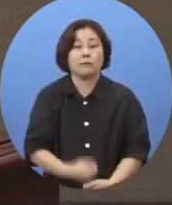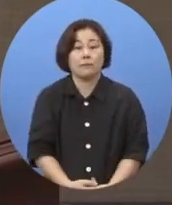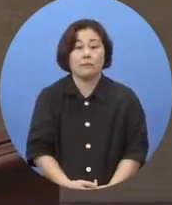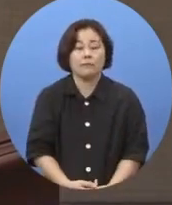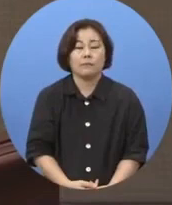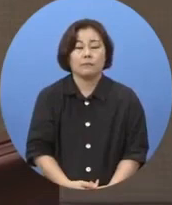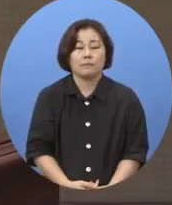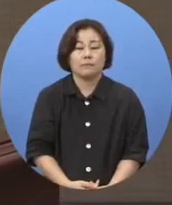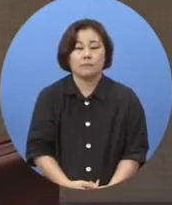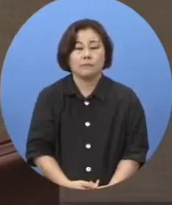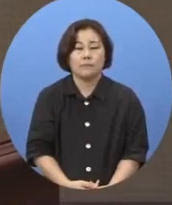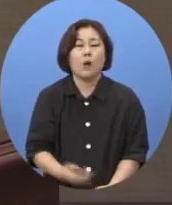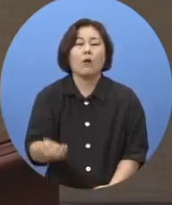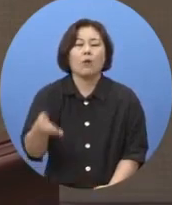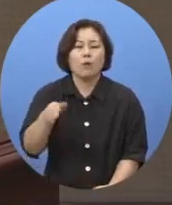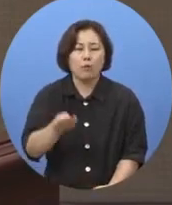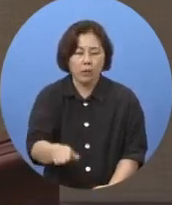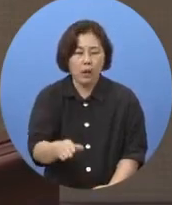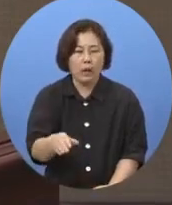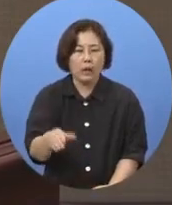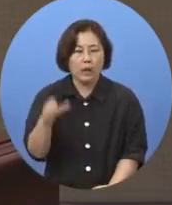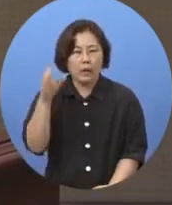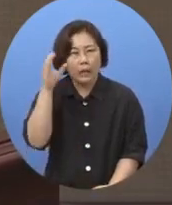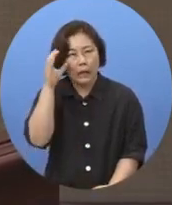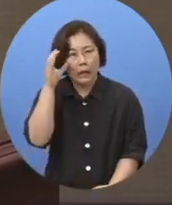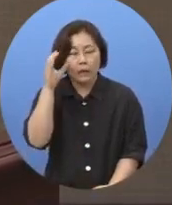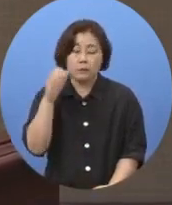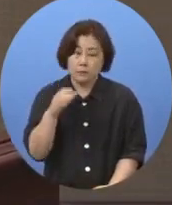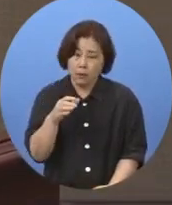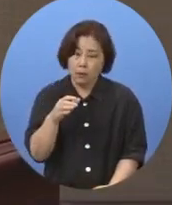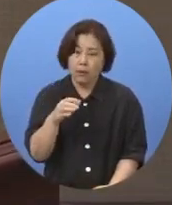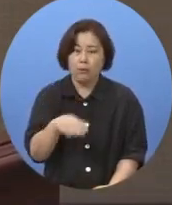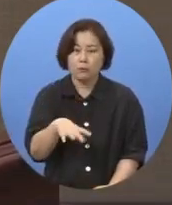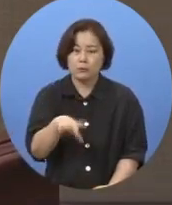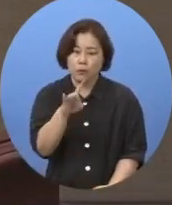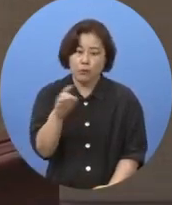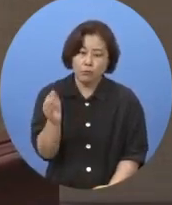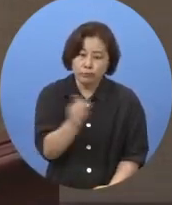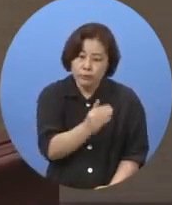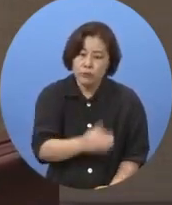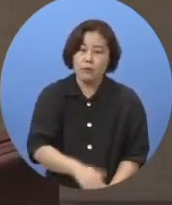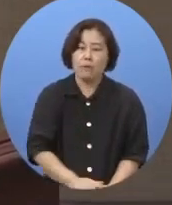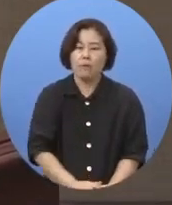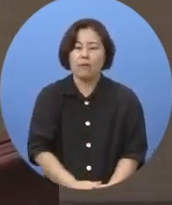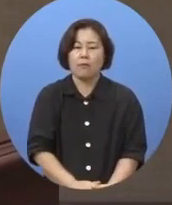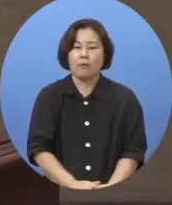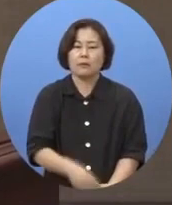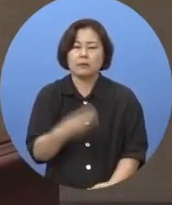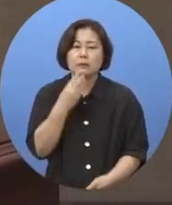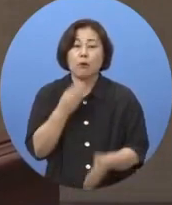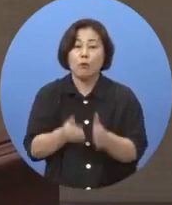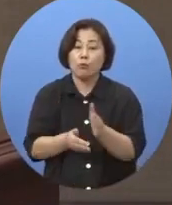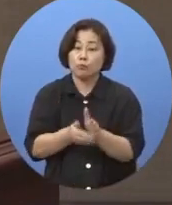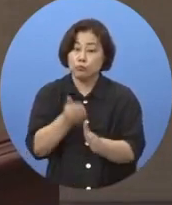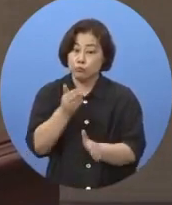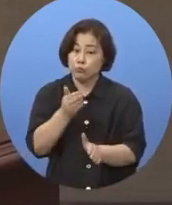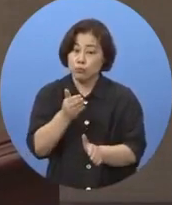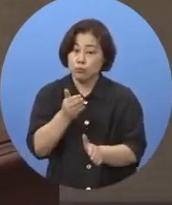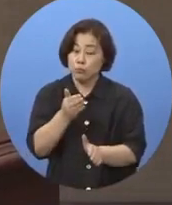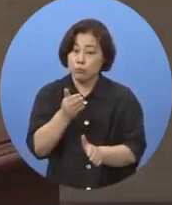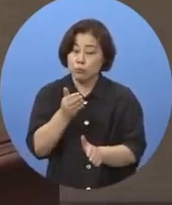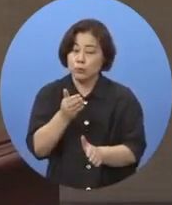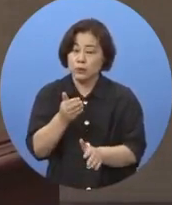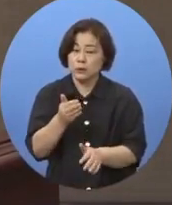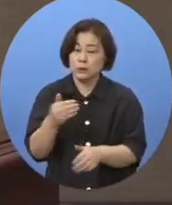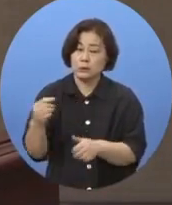그러나 기대하는 달리 사업 초기부터 서울시에 일방적인 공군면적